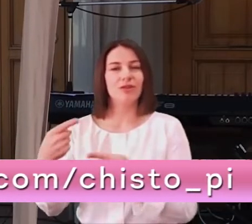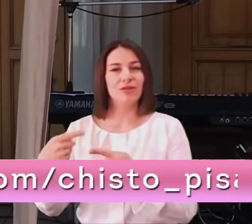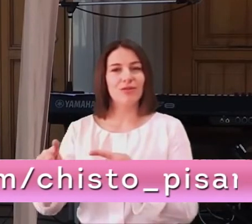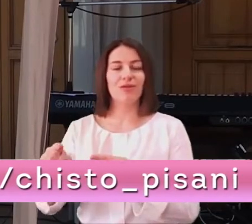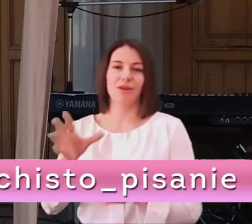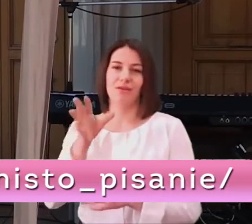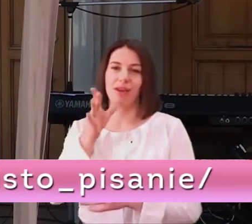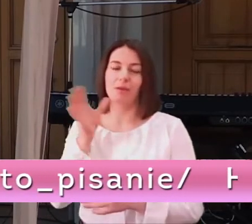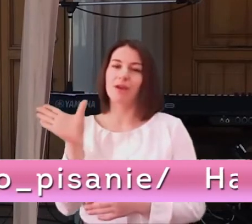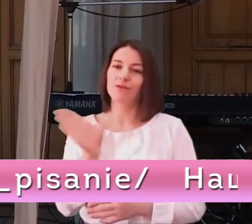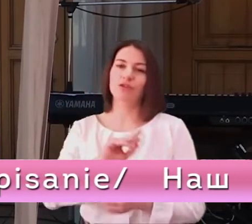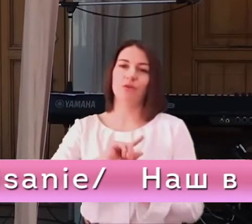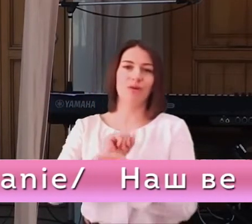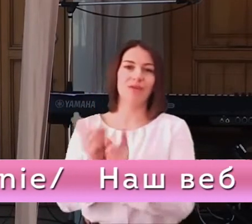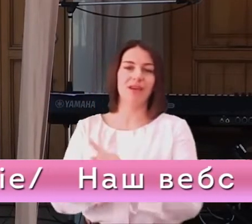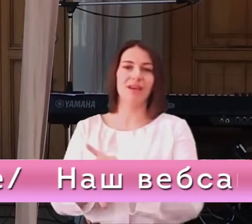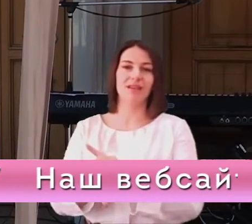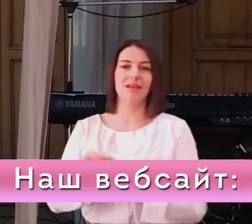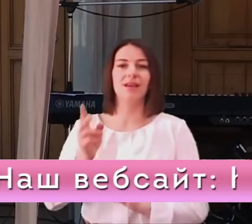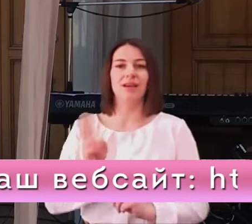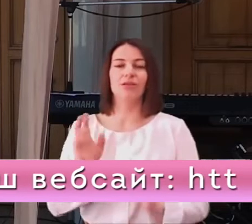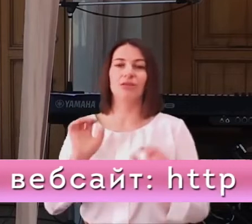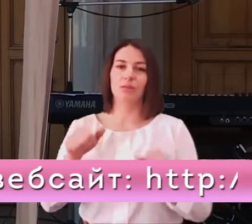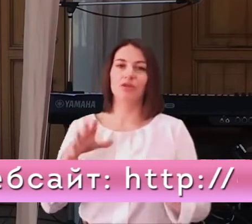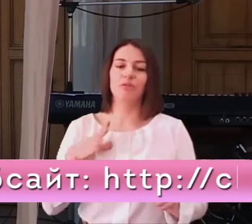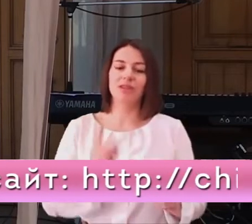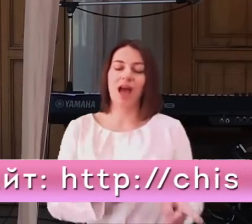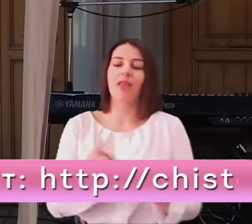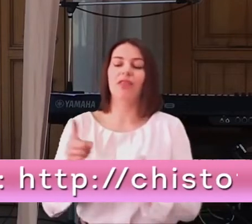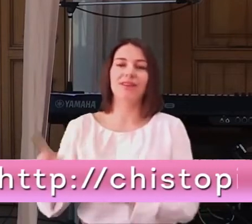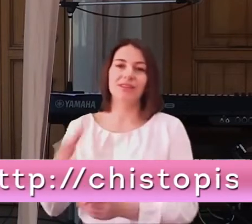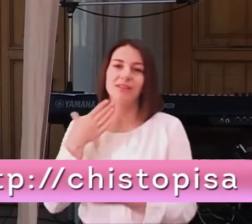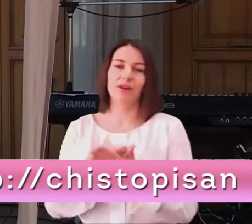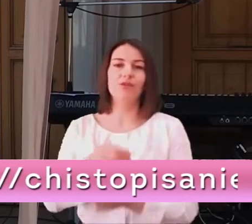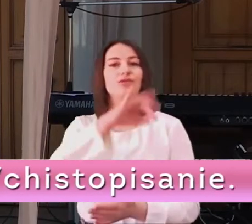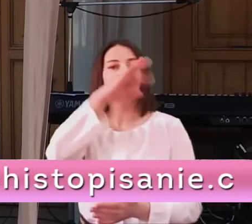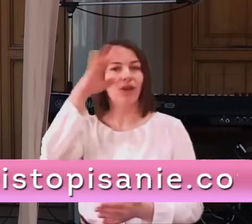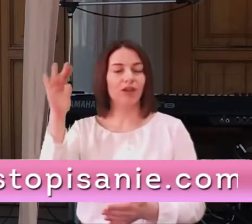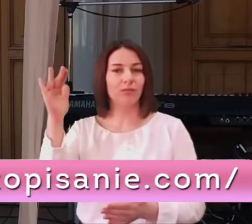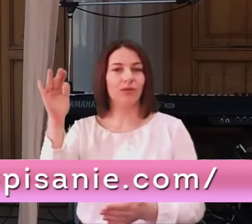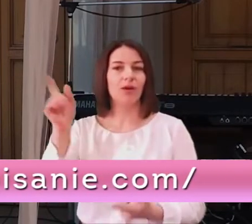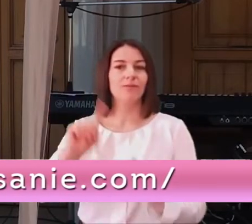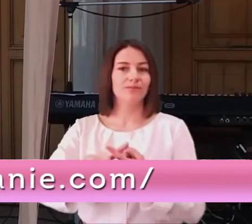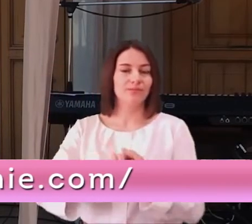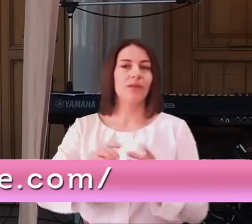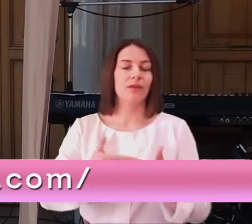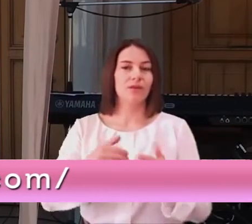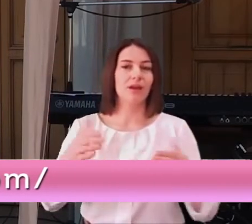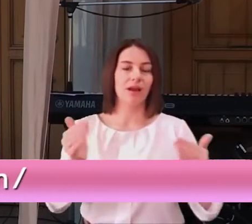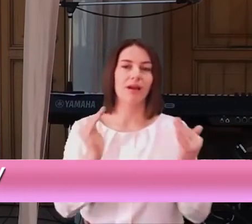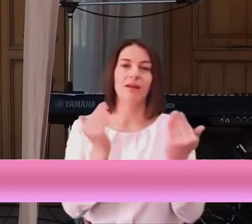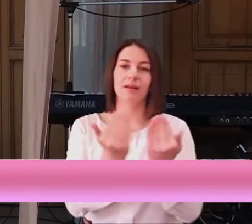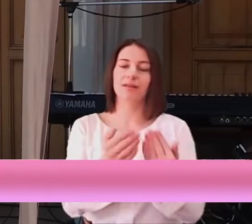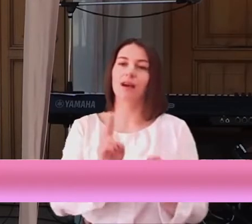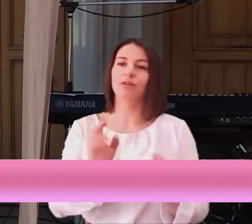должно поменяться. А кто-то, может быть, отложил свою свадьбу из-за карантина, кто-то, может быть, вот ждет этого момента для